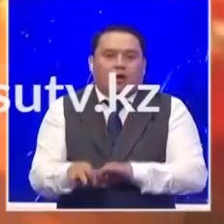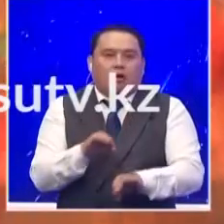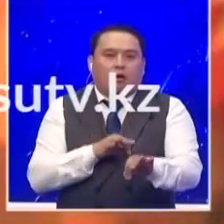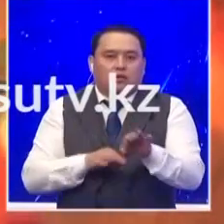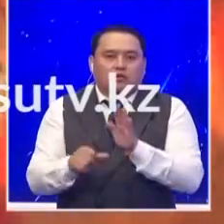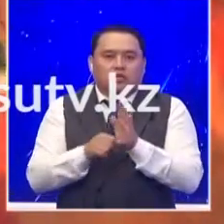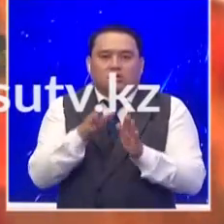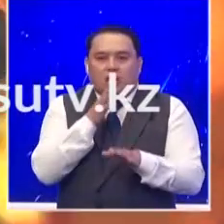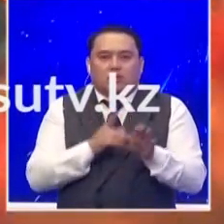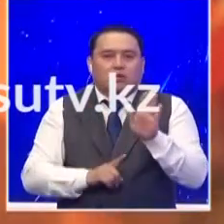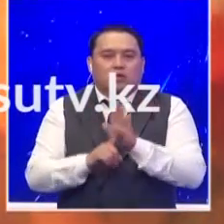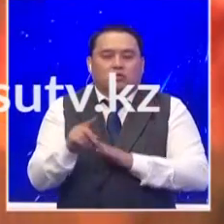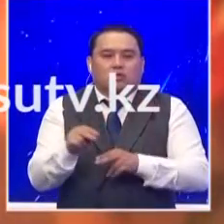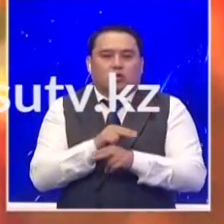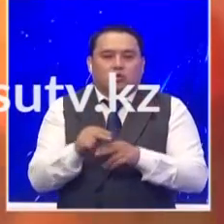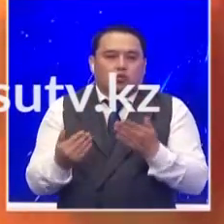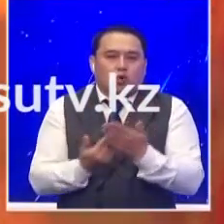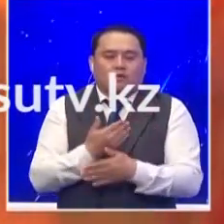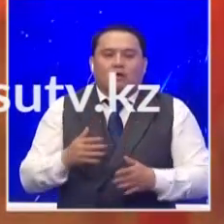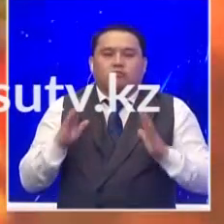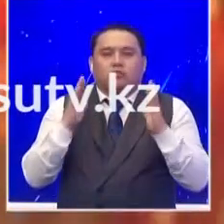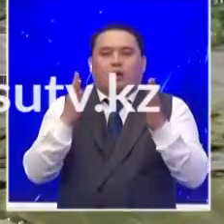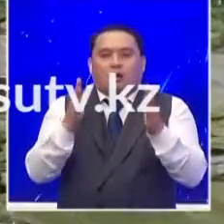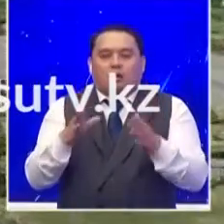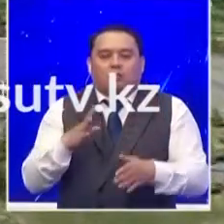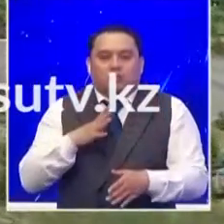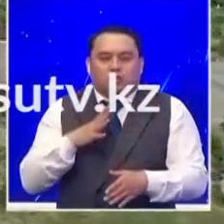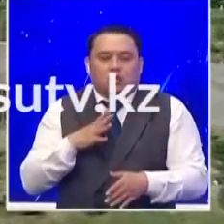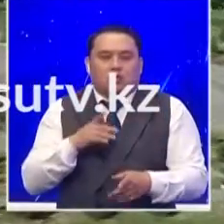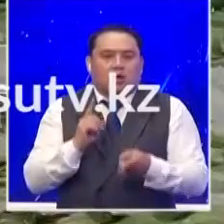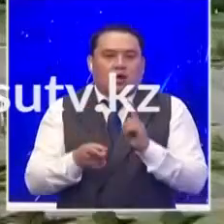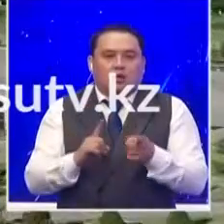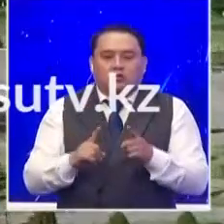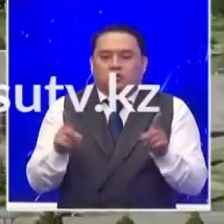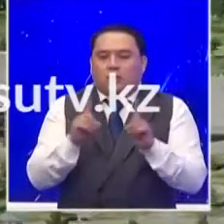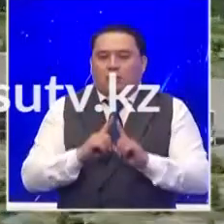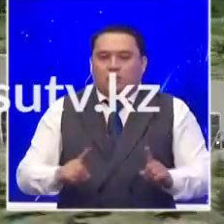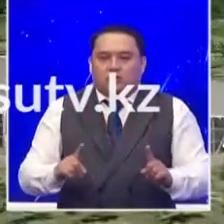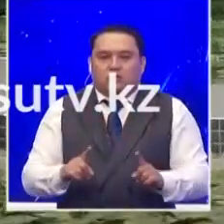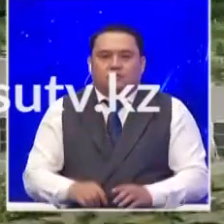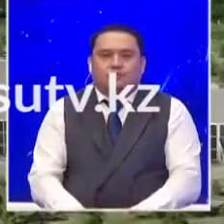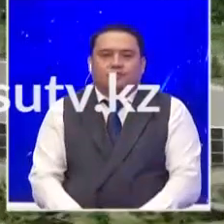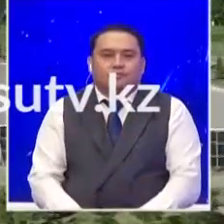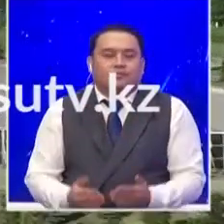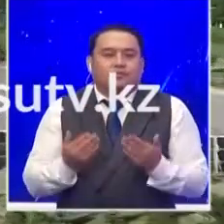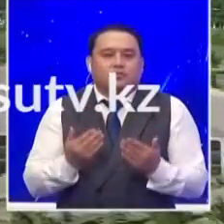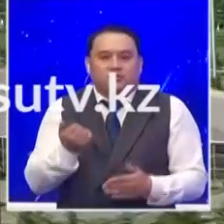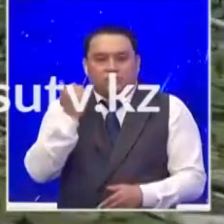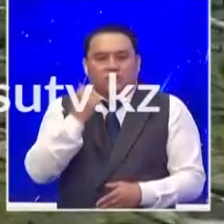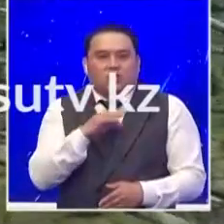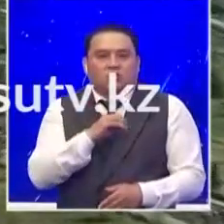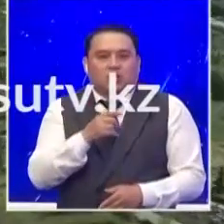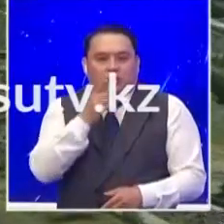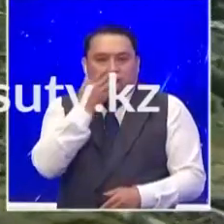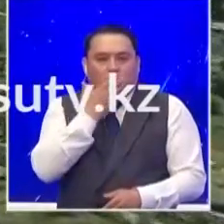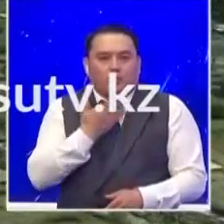Так, 6 лет назад началось строительство нового парка. Тогда в то, что здесь вырастет настоящий оазис, мало кто верил. Сейчас Жастар является